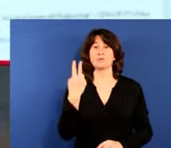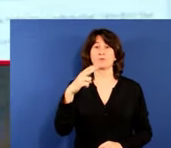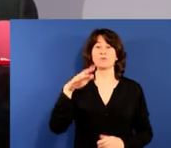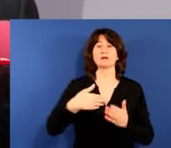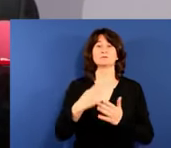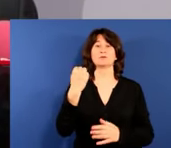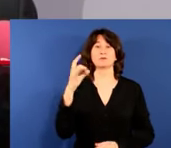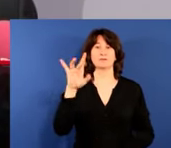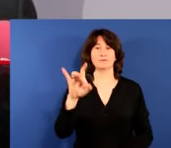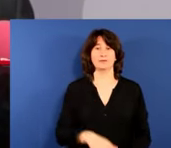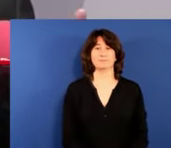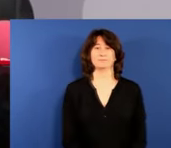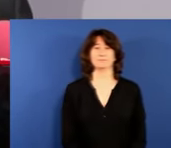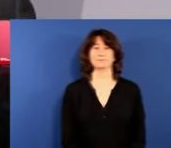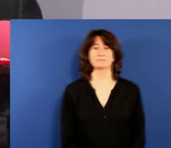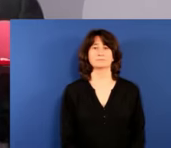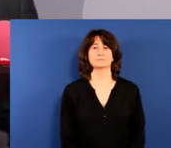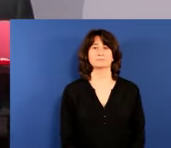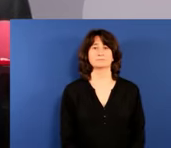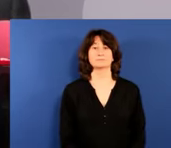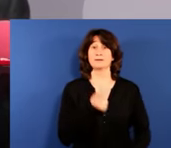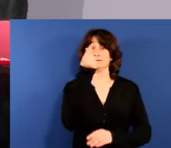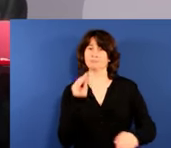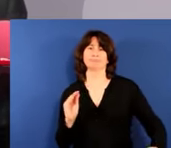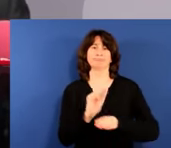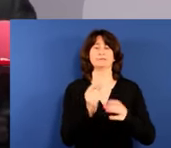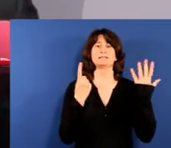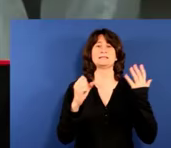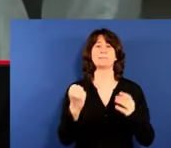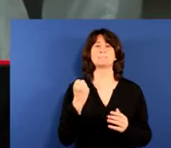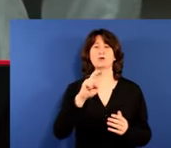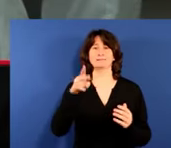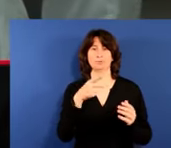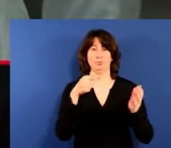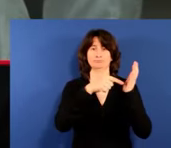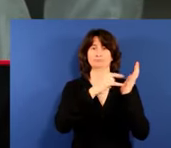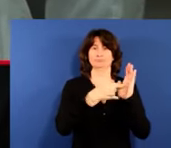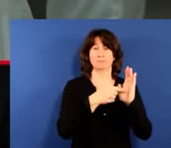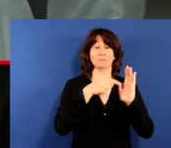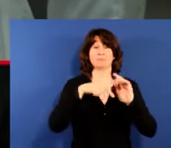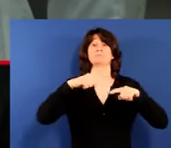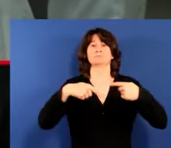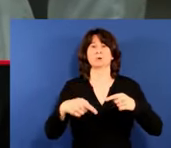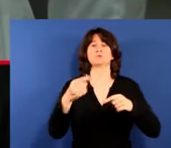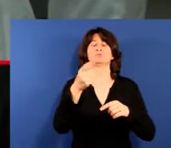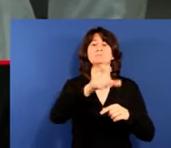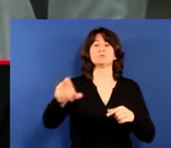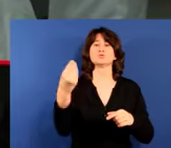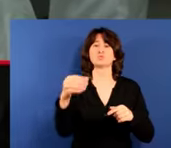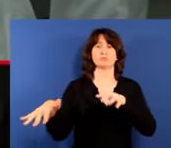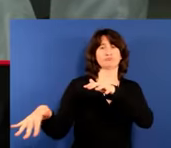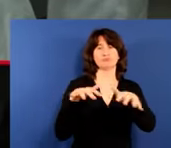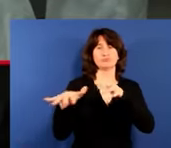euroko inbertsioa eginda Bizkaiko gazteen talentua eta enplegua sustatzeko. Aurkezpenean ahaldun nagusiak azaldu du